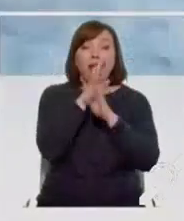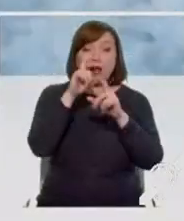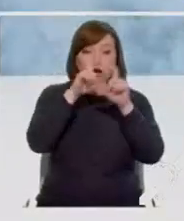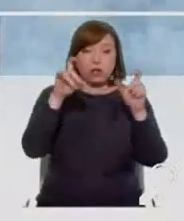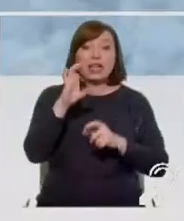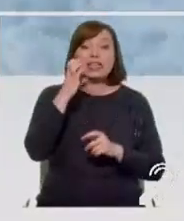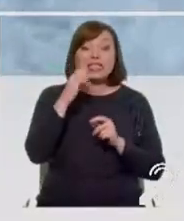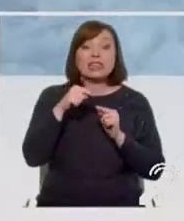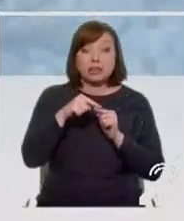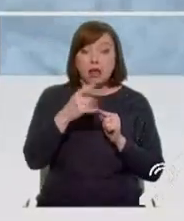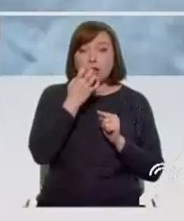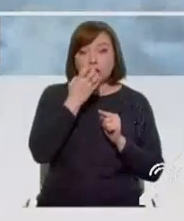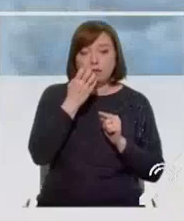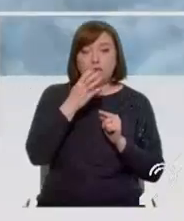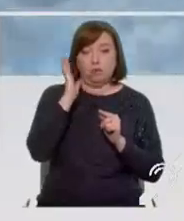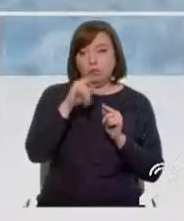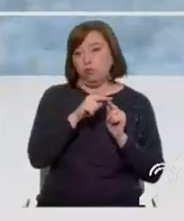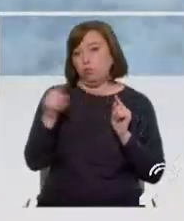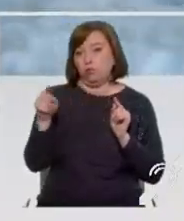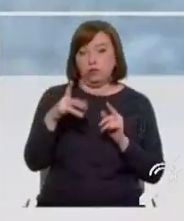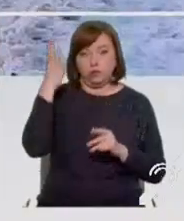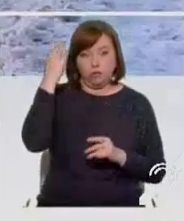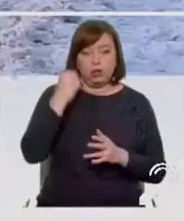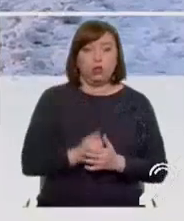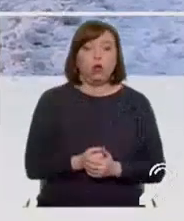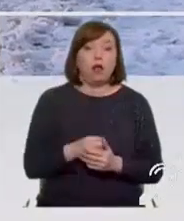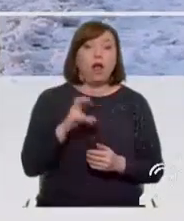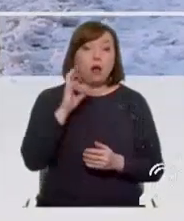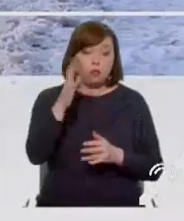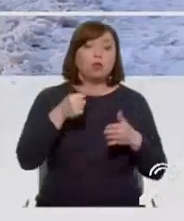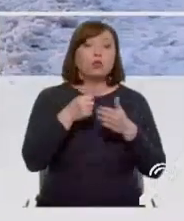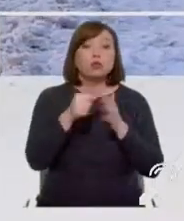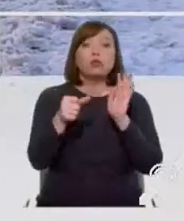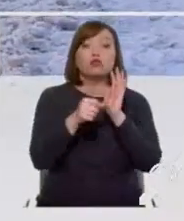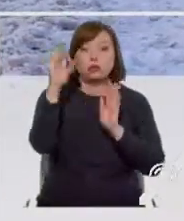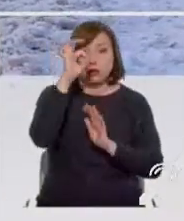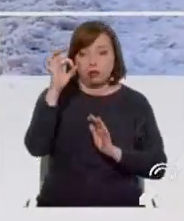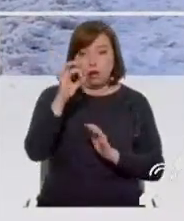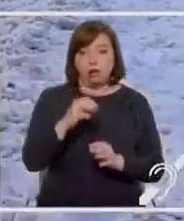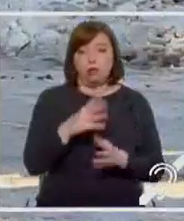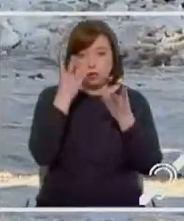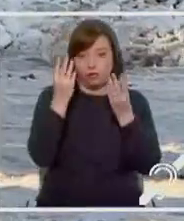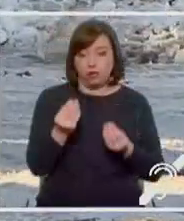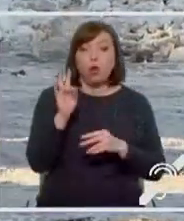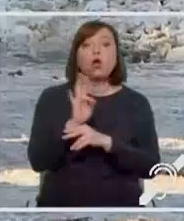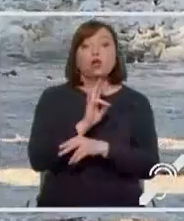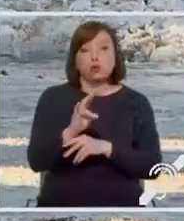de miercuri vremea se va încălzi semnificativ în Republica Moldova. Vor fi până la plus 6 grade Celsius